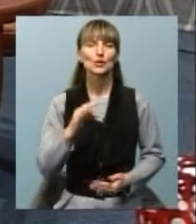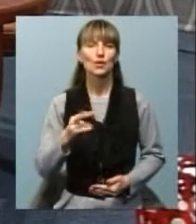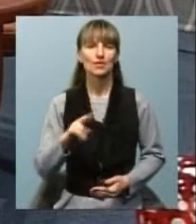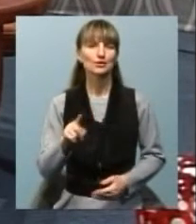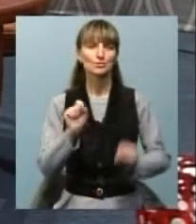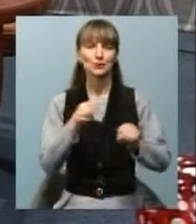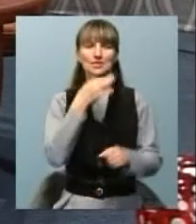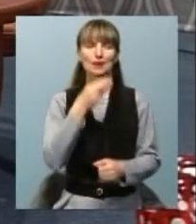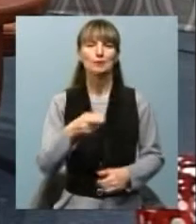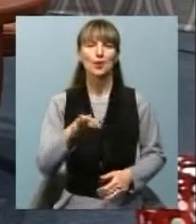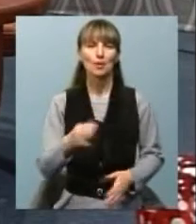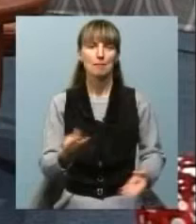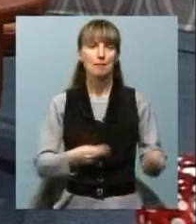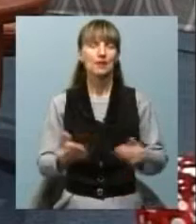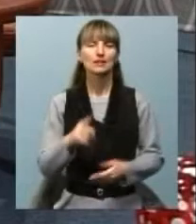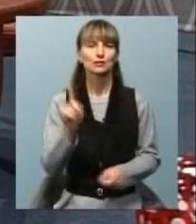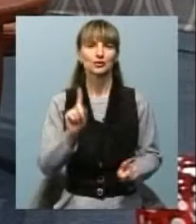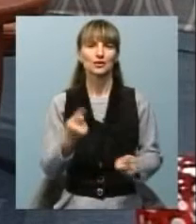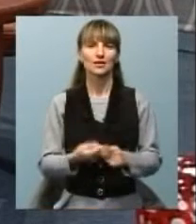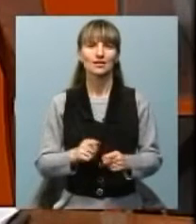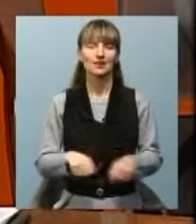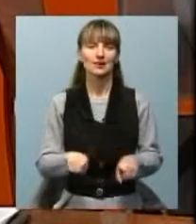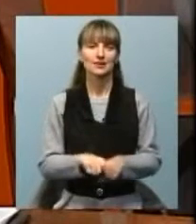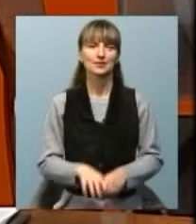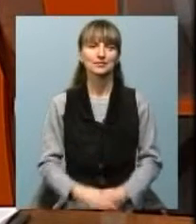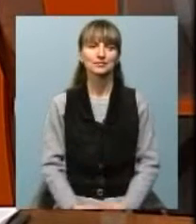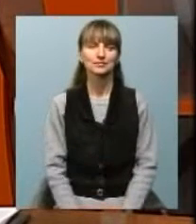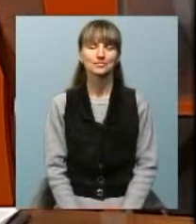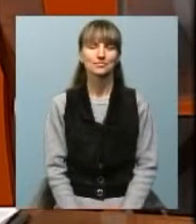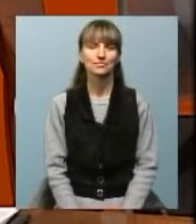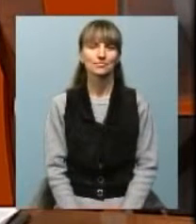ти можеш сказати про магію? Як ти думаєш, що це таке магія?